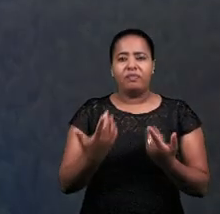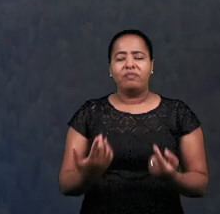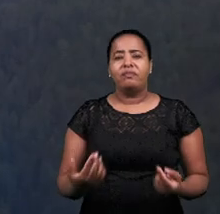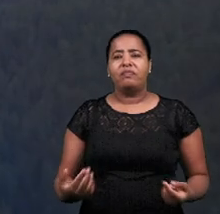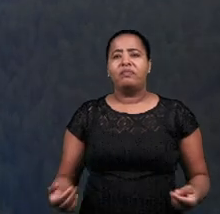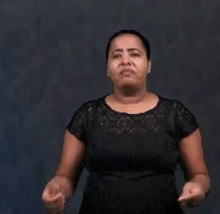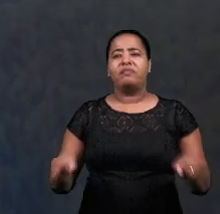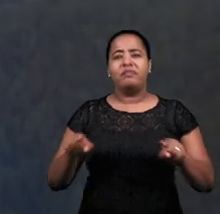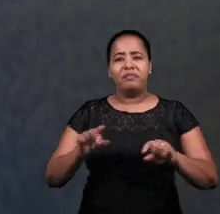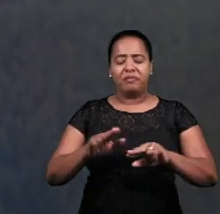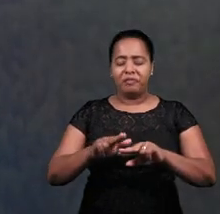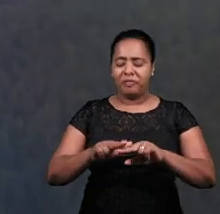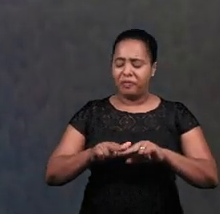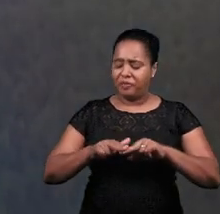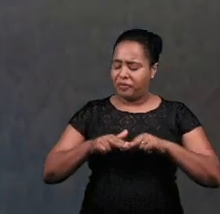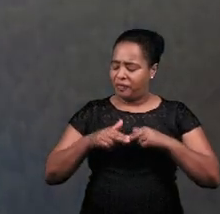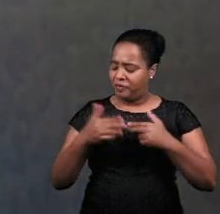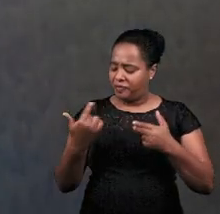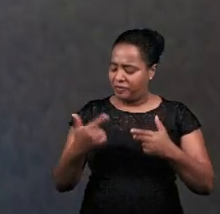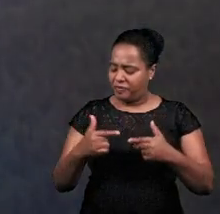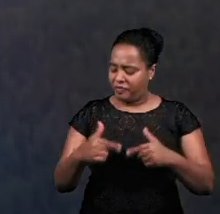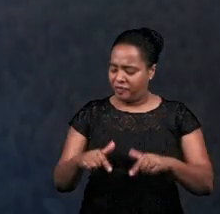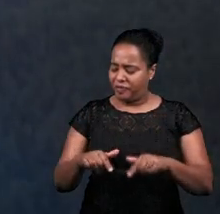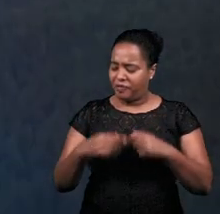não me afligirá.